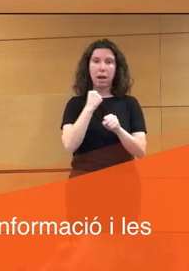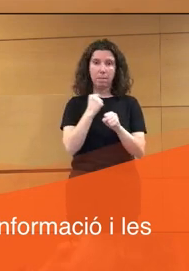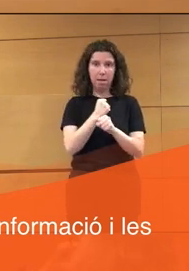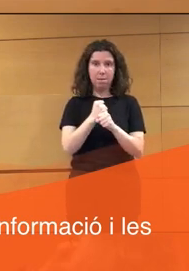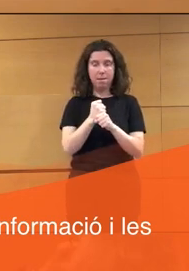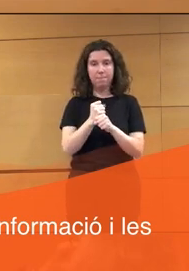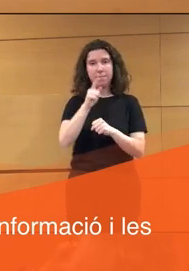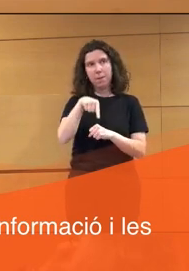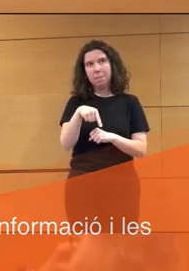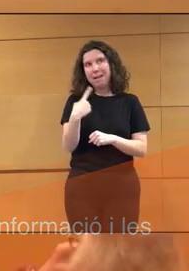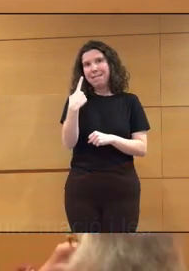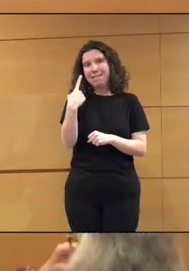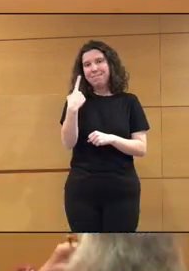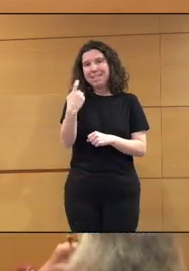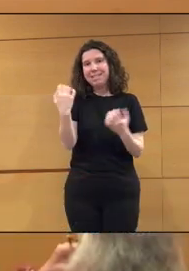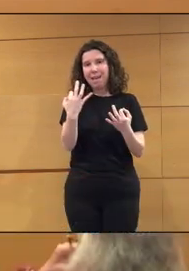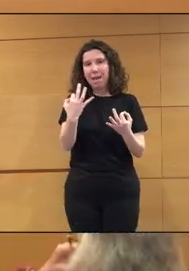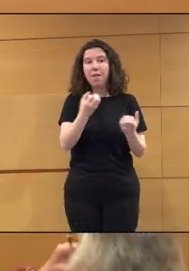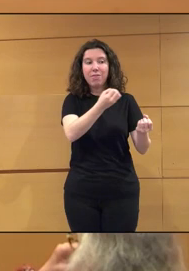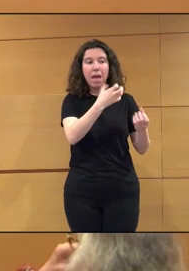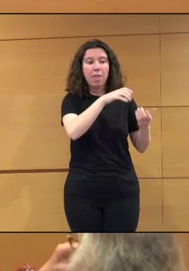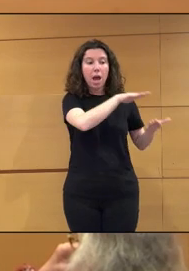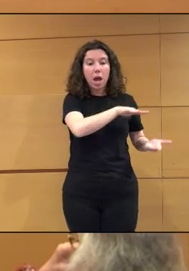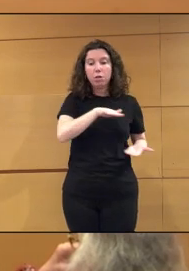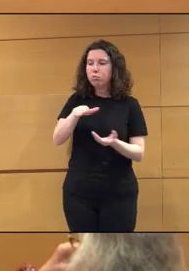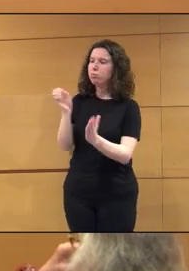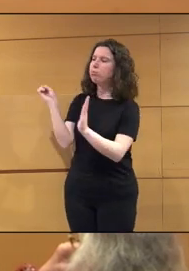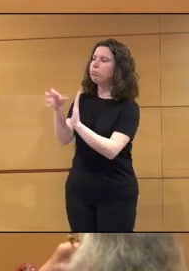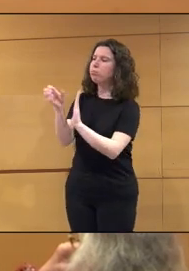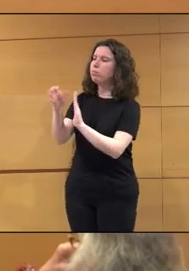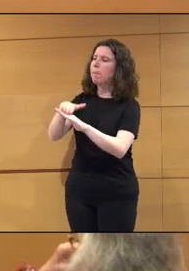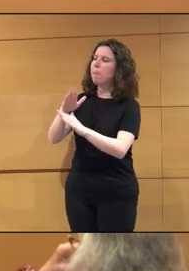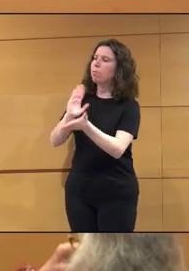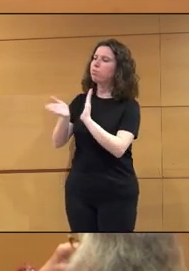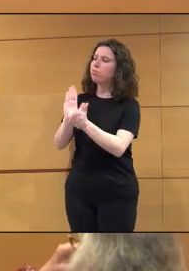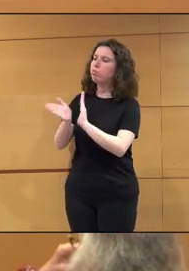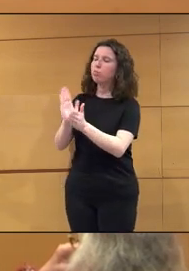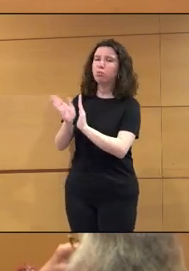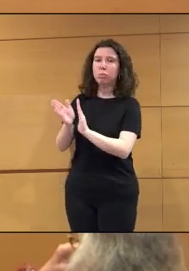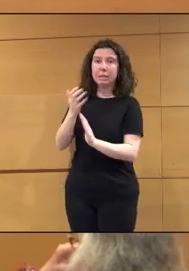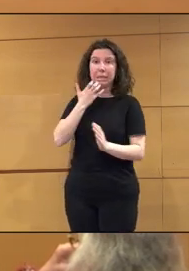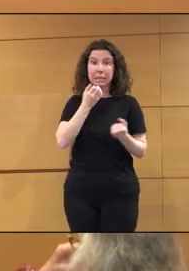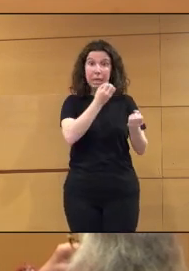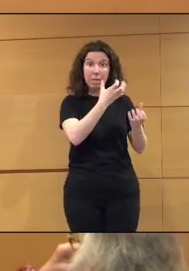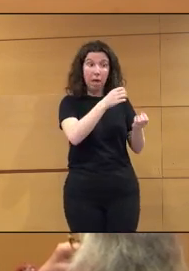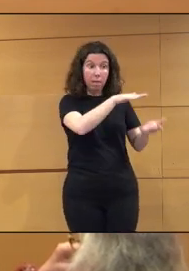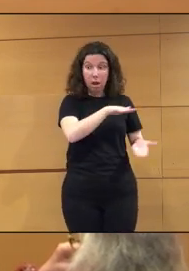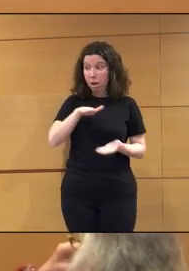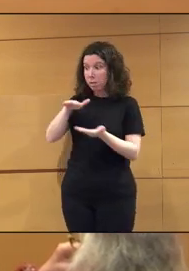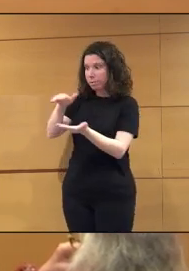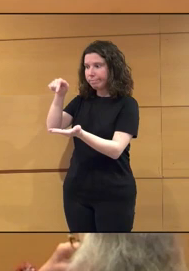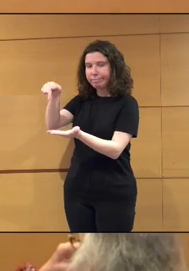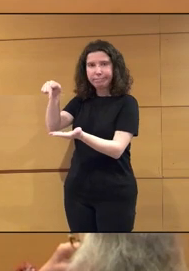necessiten dades per ser entrenades i adaptades a un problema. I sin aquestes dades és molt